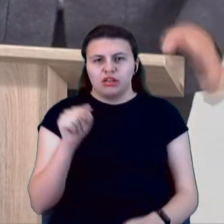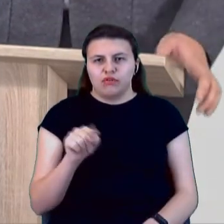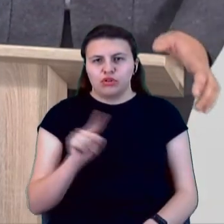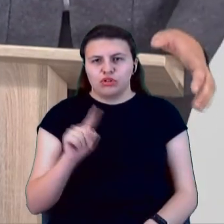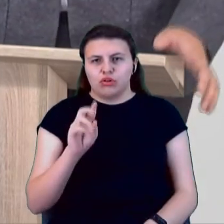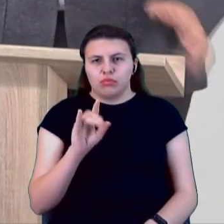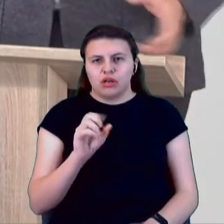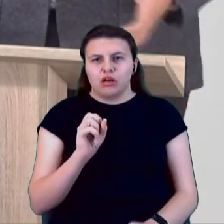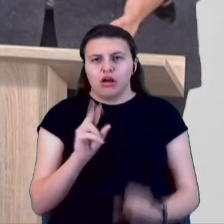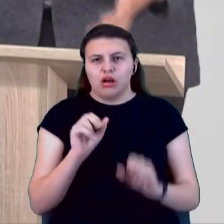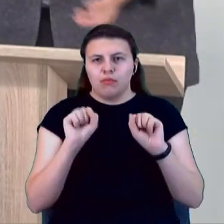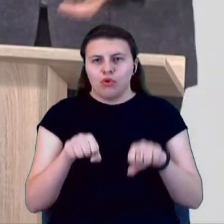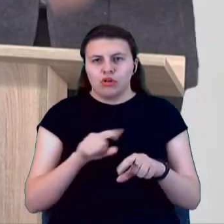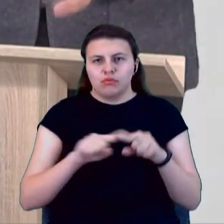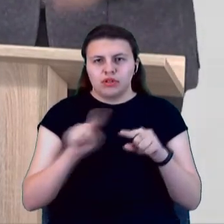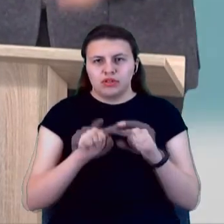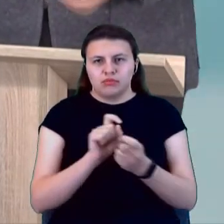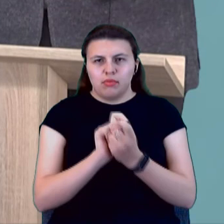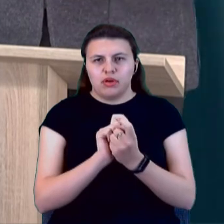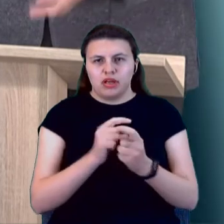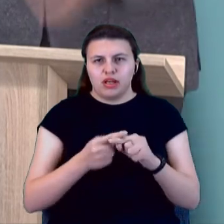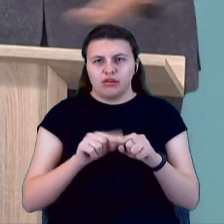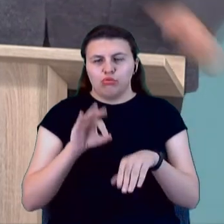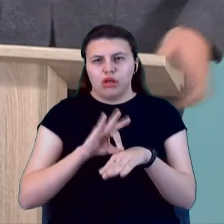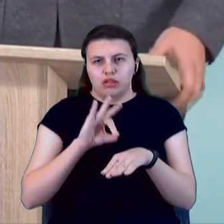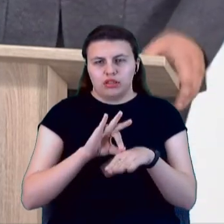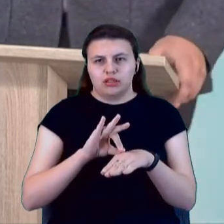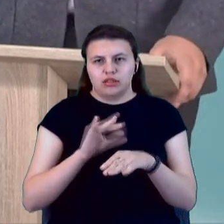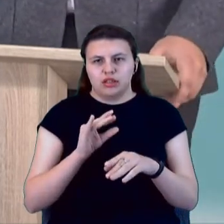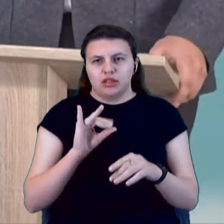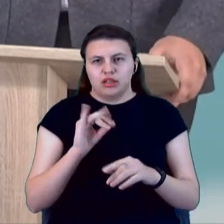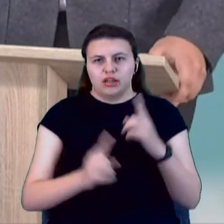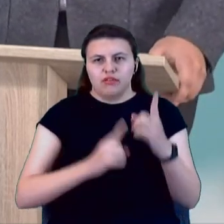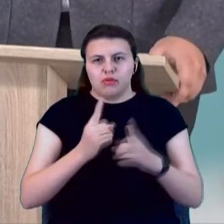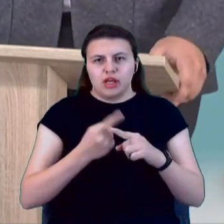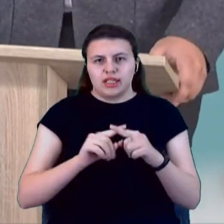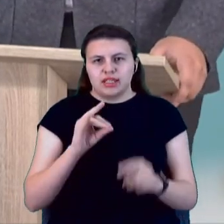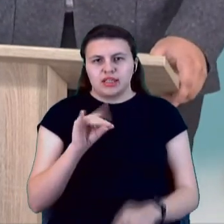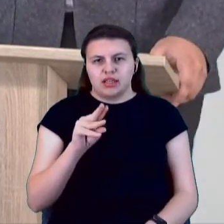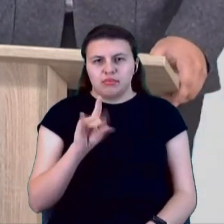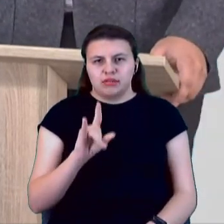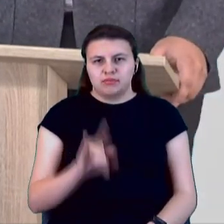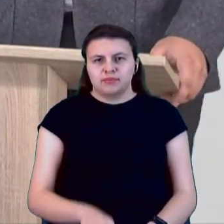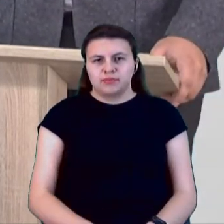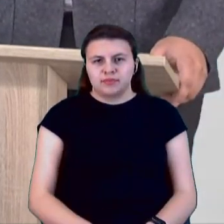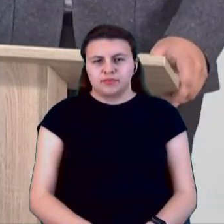быстрее побороть этот недуг и вот, саму реформацию этой системы?